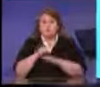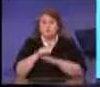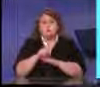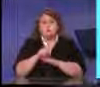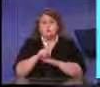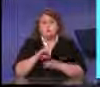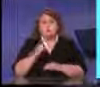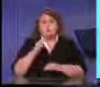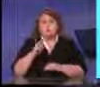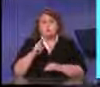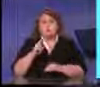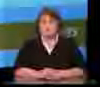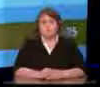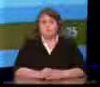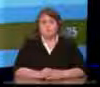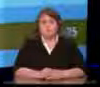ПИЗа.